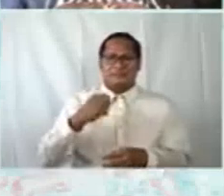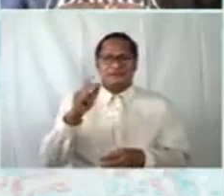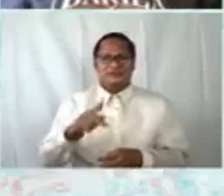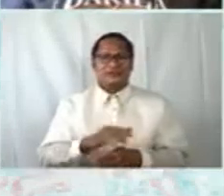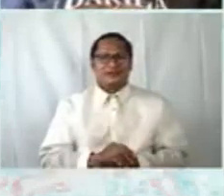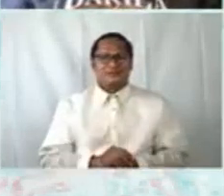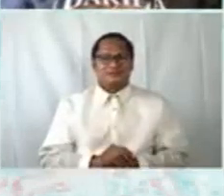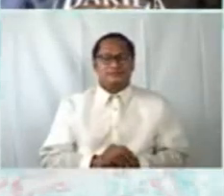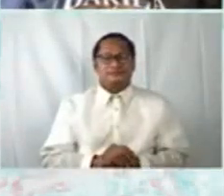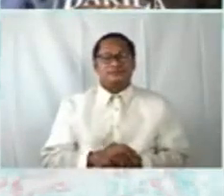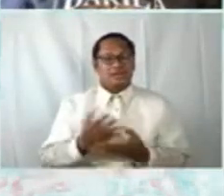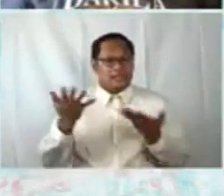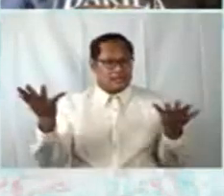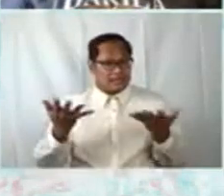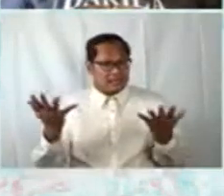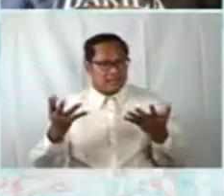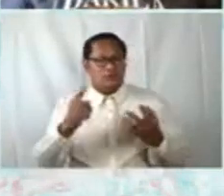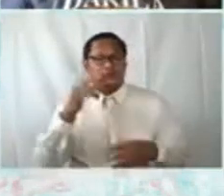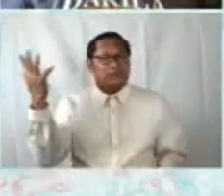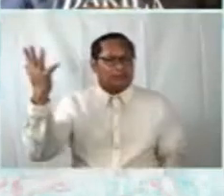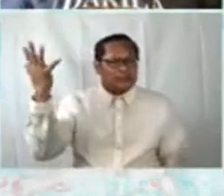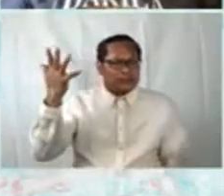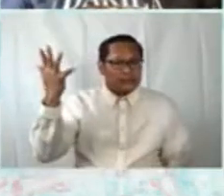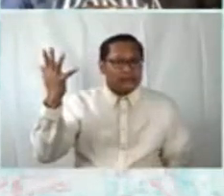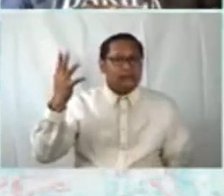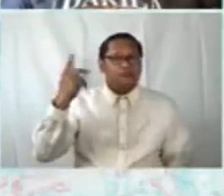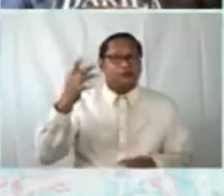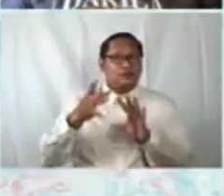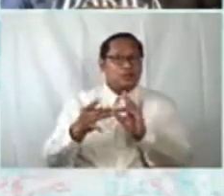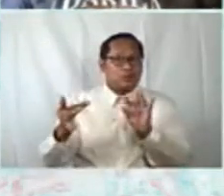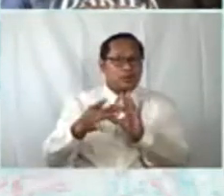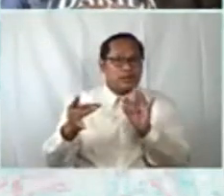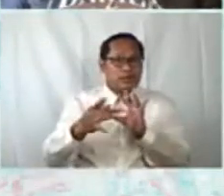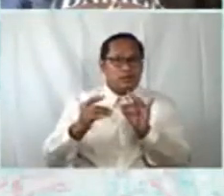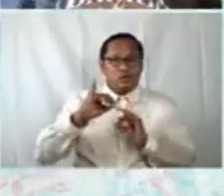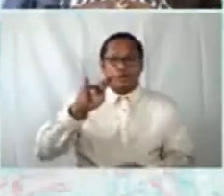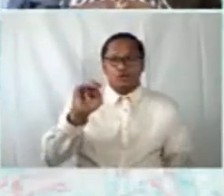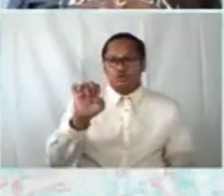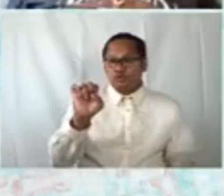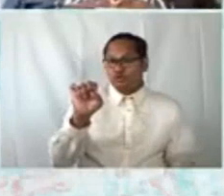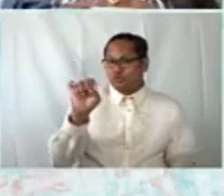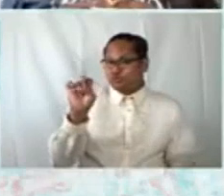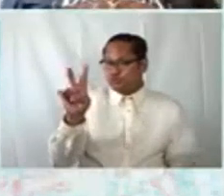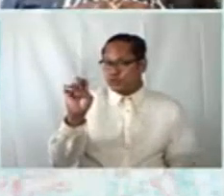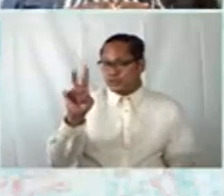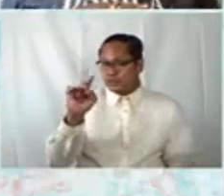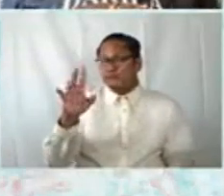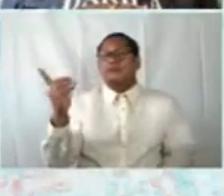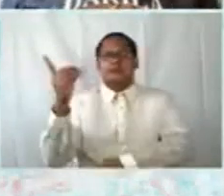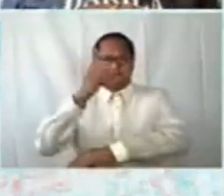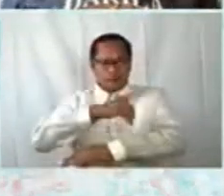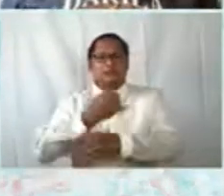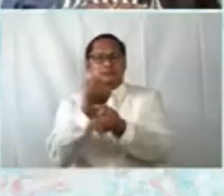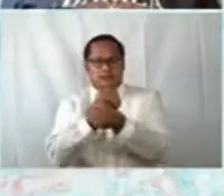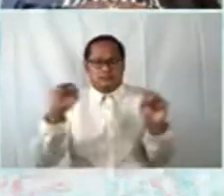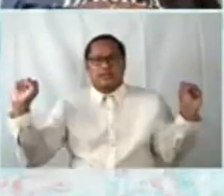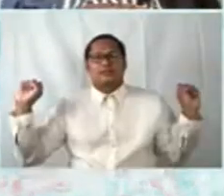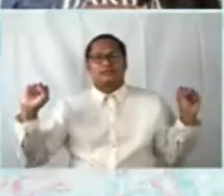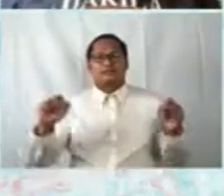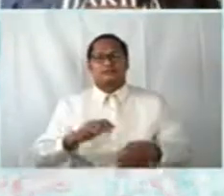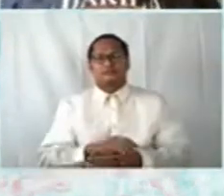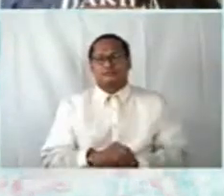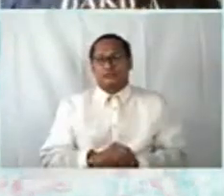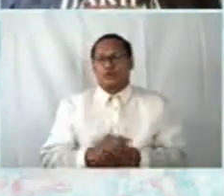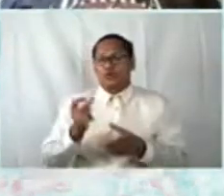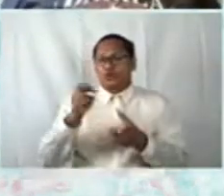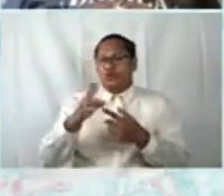Nato po ako upang magsalita ukol sa kwento ng June 12 bilang araw ng kasarinlan o araw